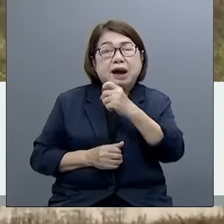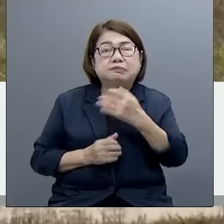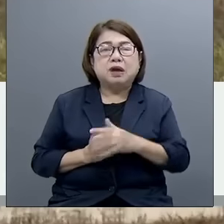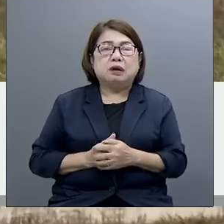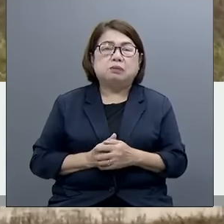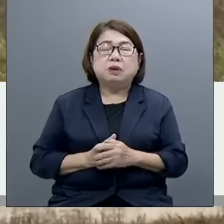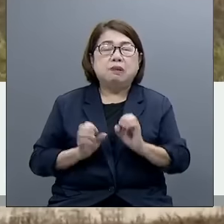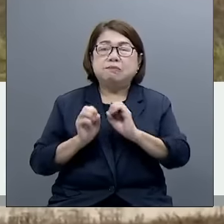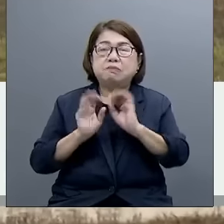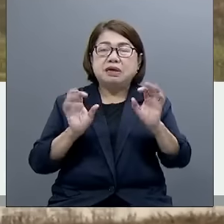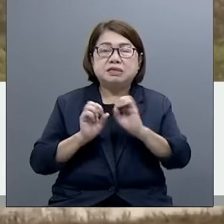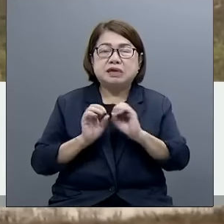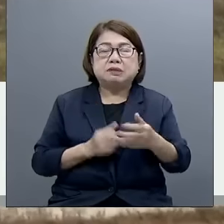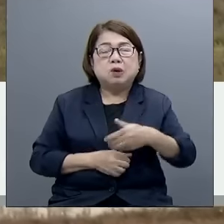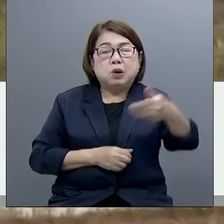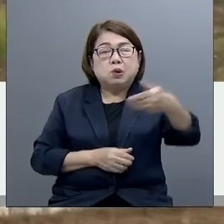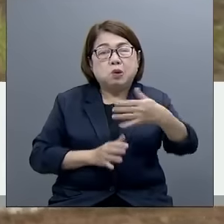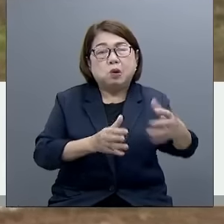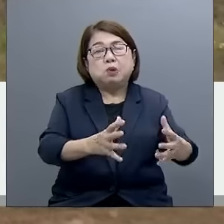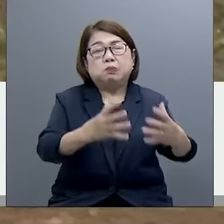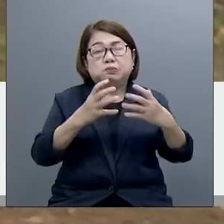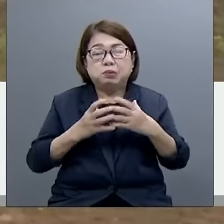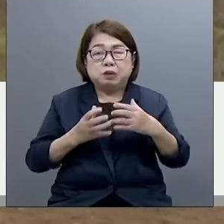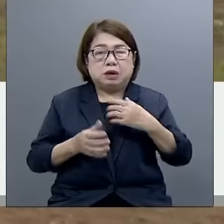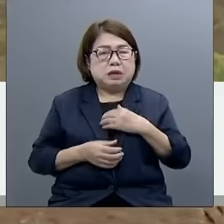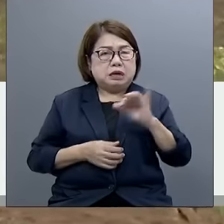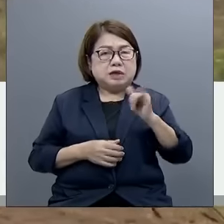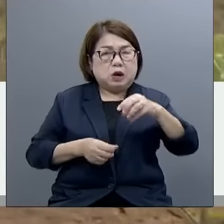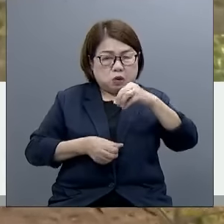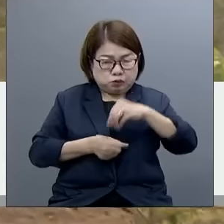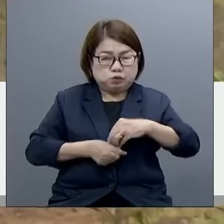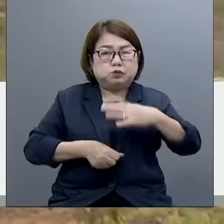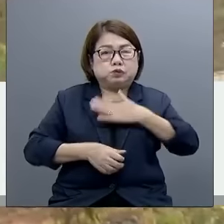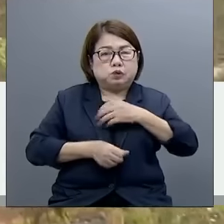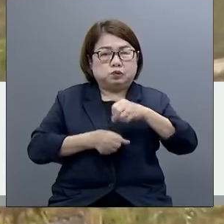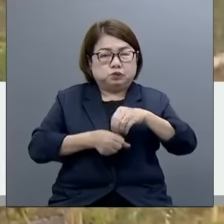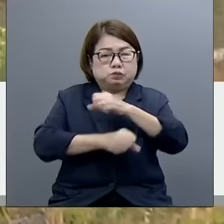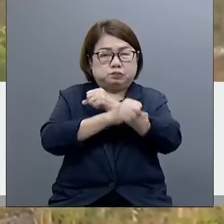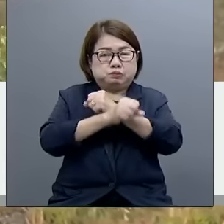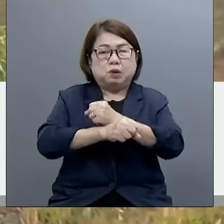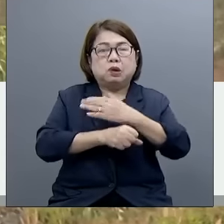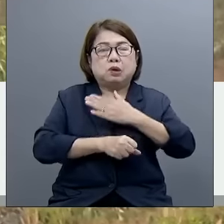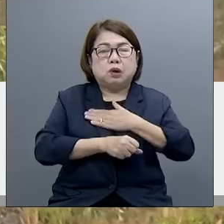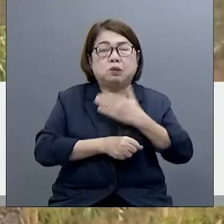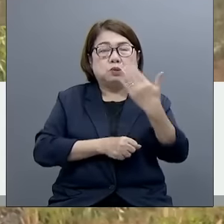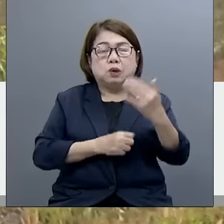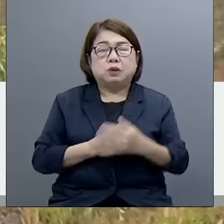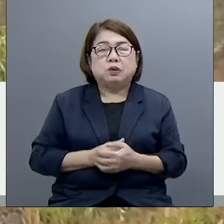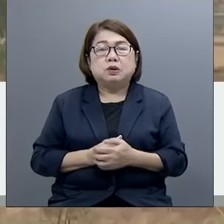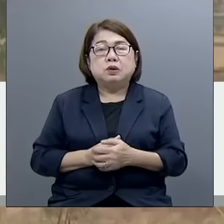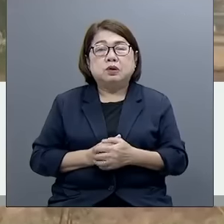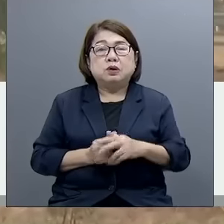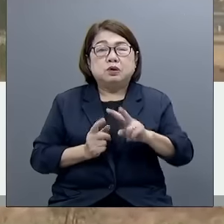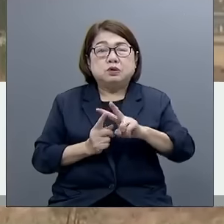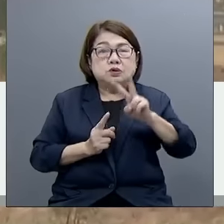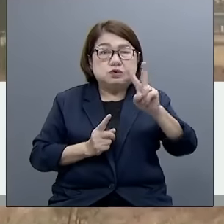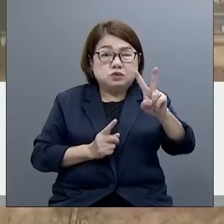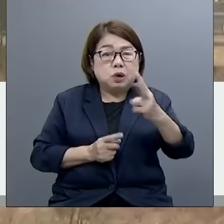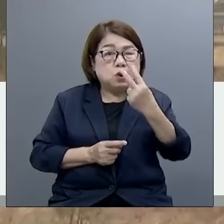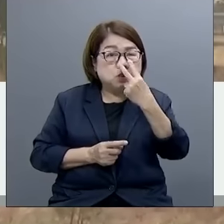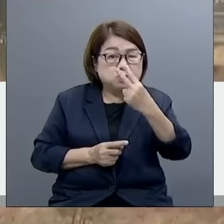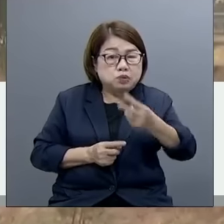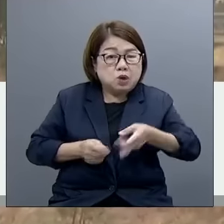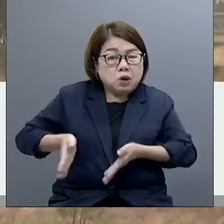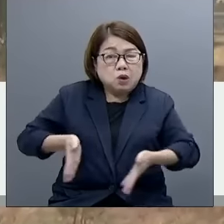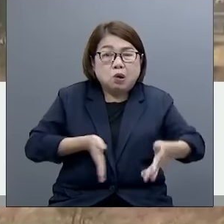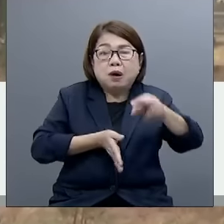ข้อมูลนี้นะครับตอบเพียงว่าขอตึงกำลังชายแดนไว้ก่อนนะครับไปดูอีกจุดหนึ่งนะครับดูที่เป็นจุดที่ประชิดชายแดนริมฝั่งแม่น้ำเมย